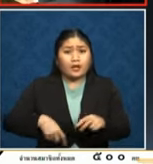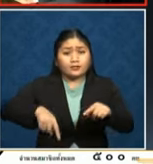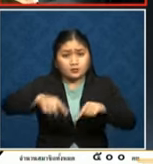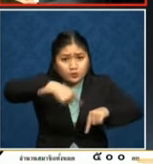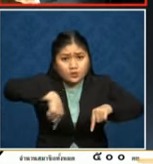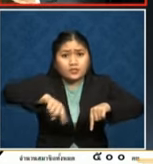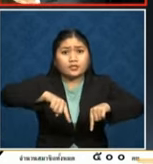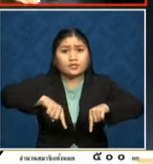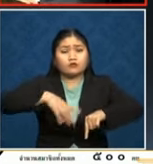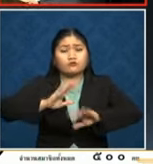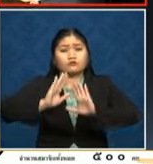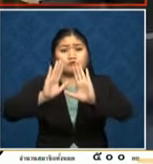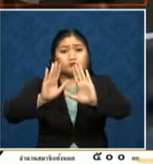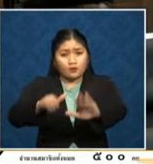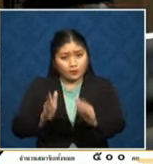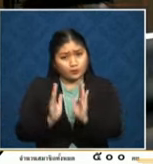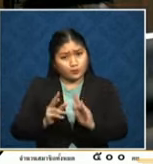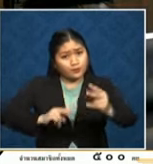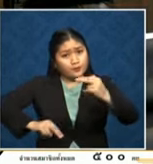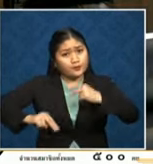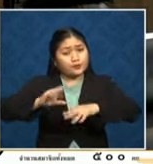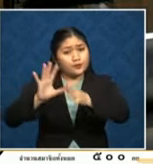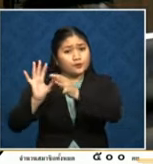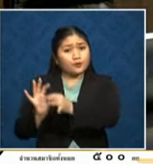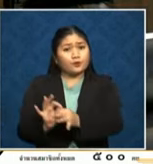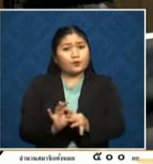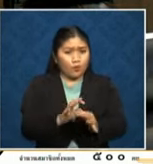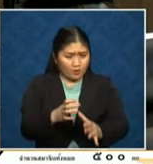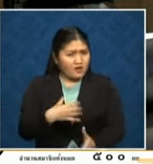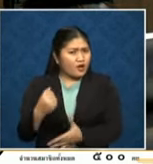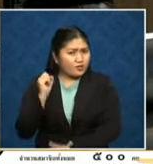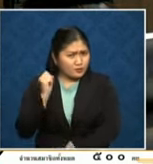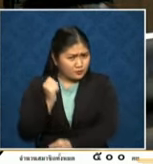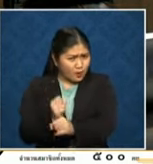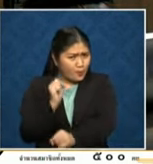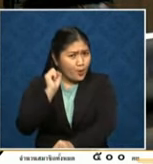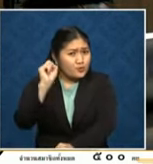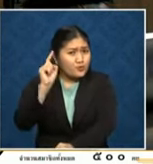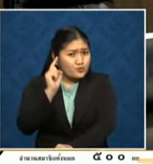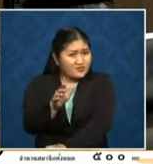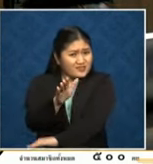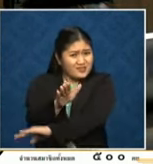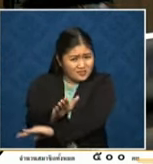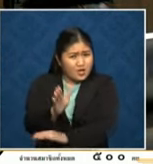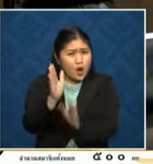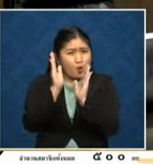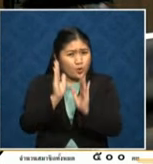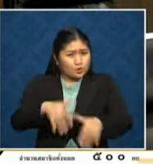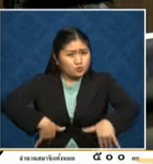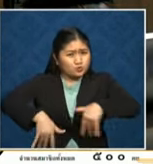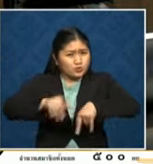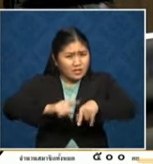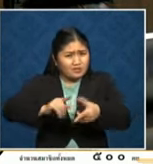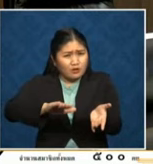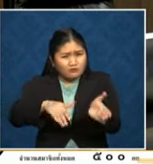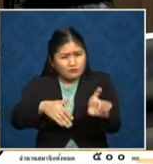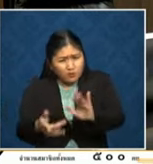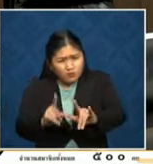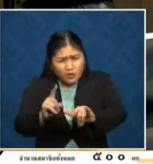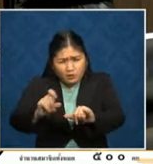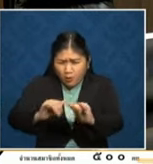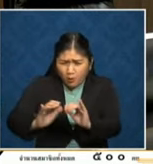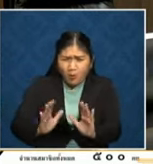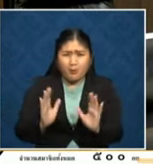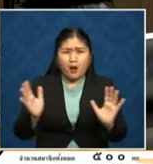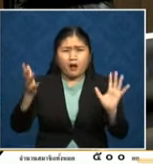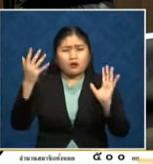ากท่านประธานถึงผู้ที่เกี่ยวข้องให้ช่วยดูแลแก้ไขโดยเร่งด่วนด้วยครับสี่แยกนี้ฆ่าชีวิตพี่น้องประชาชนมากเกินไปแล้วครับท่านประธานครับ